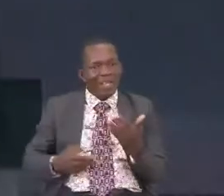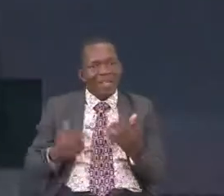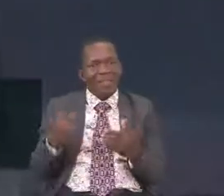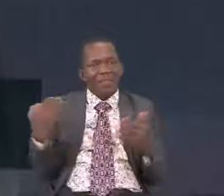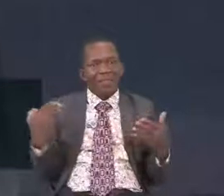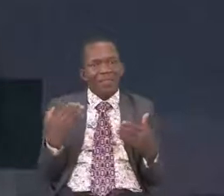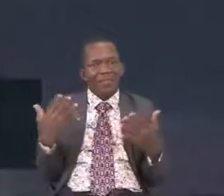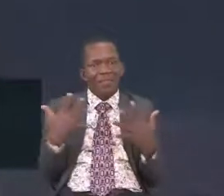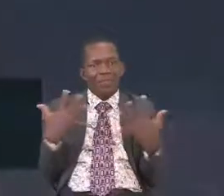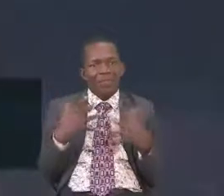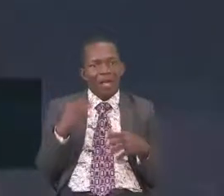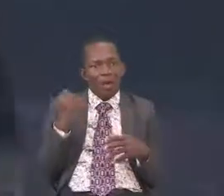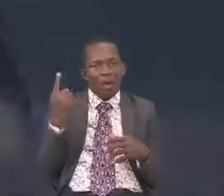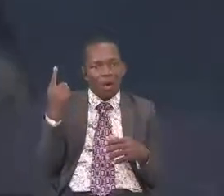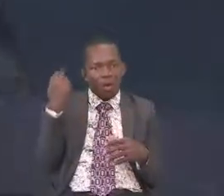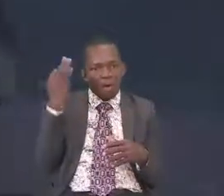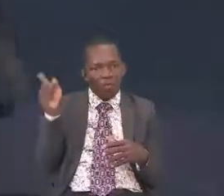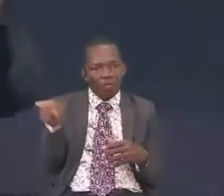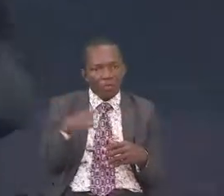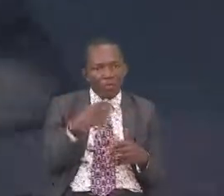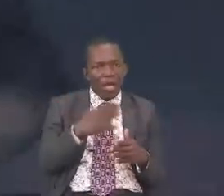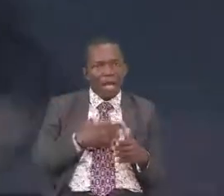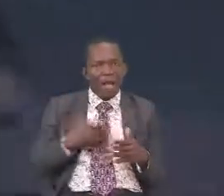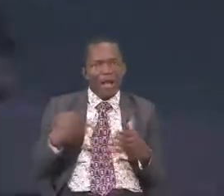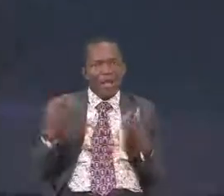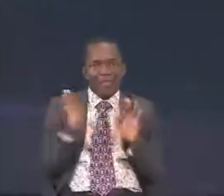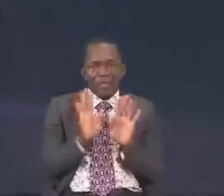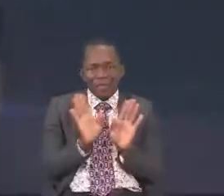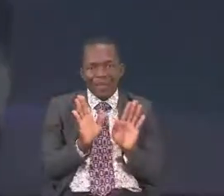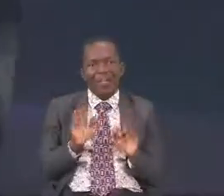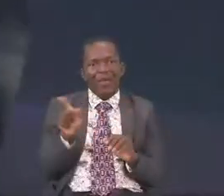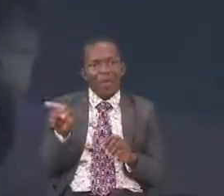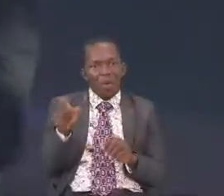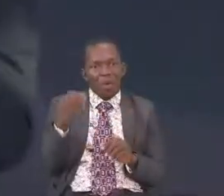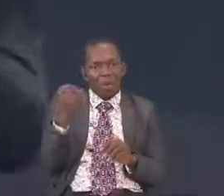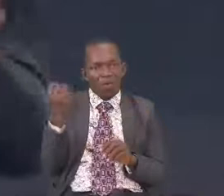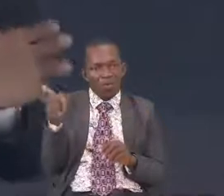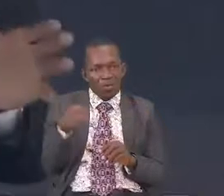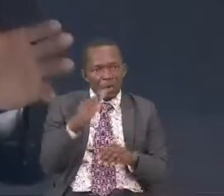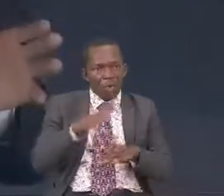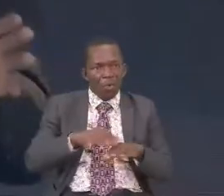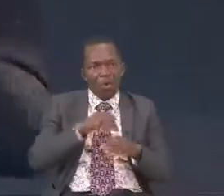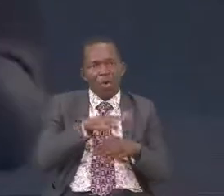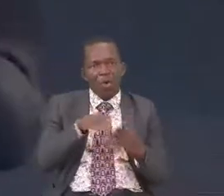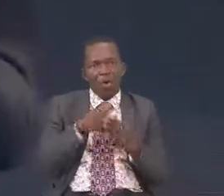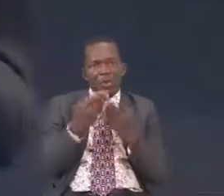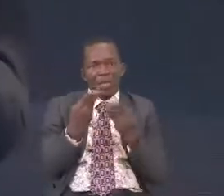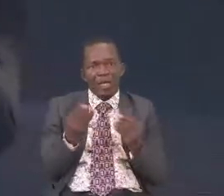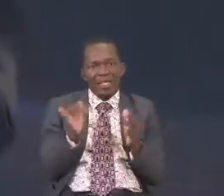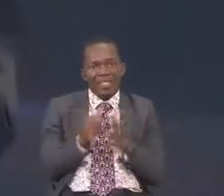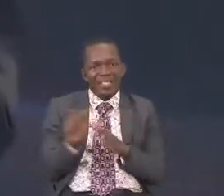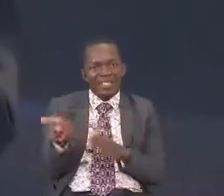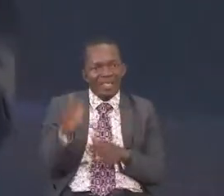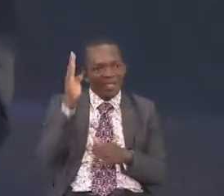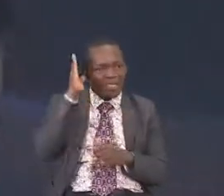la frayeur et la crainte de toi sur tout le pays où vous marcherez.